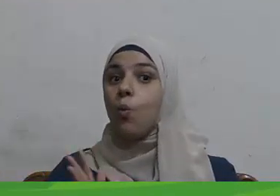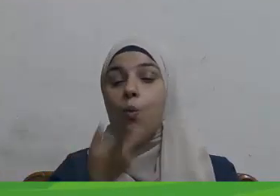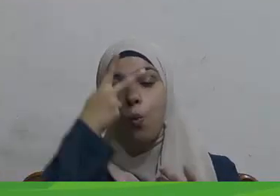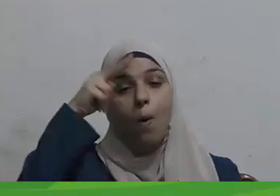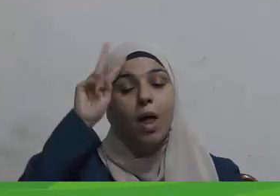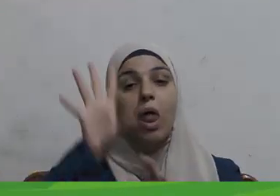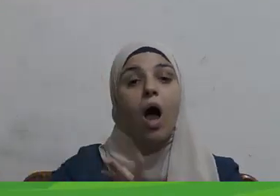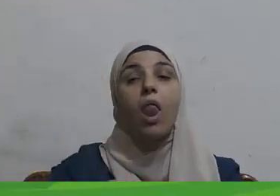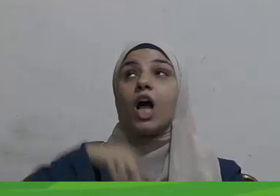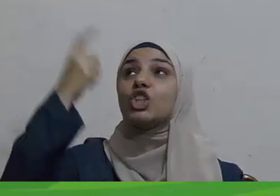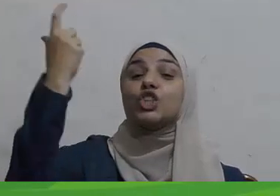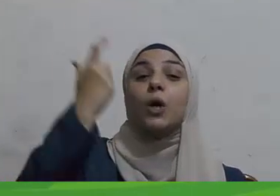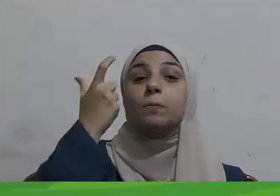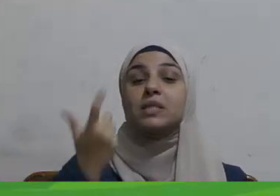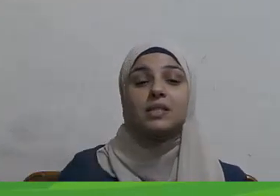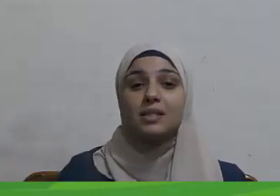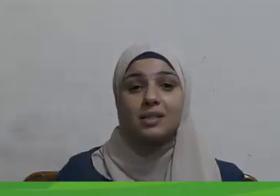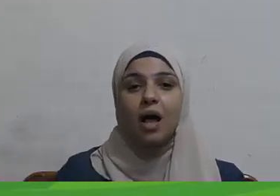ومن خلق الشمس؟